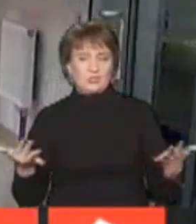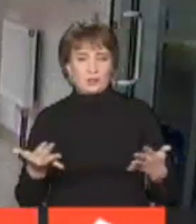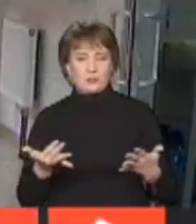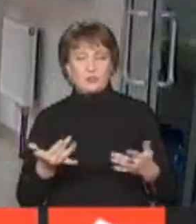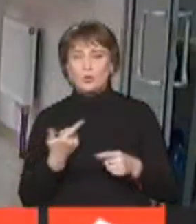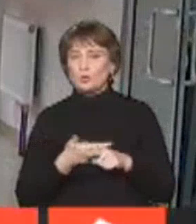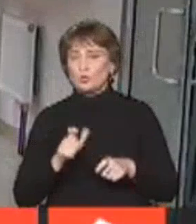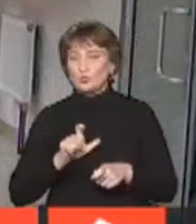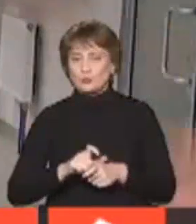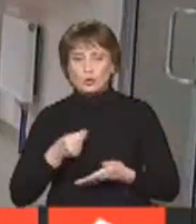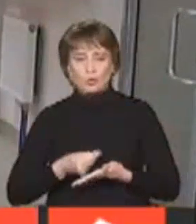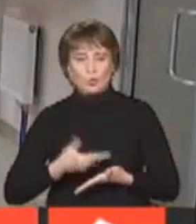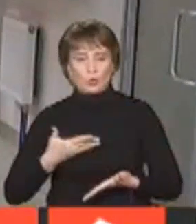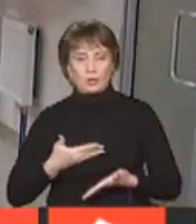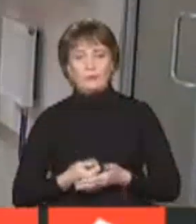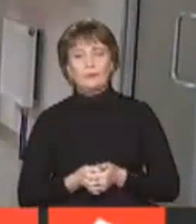насправді, дуже дорого.